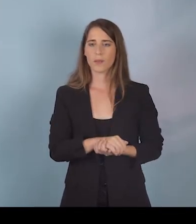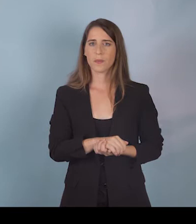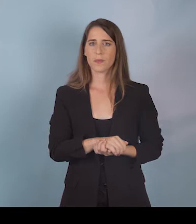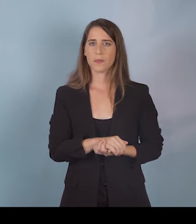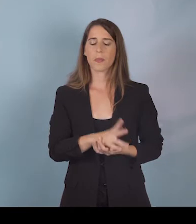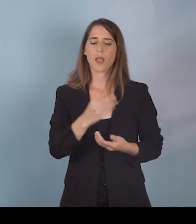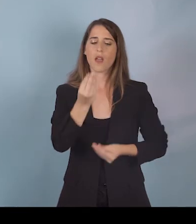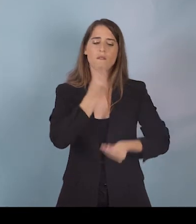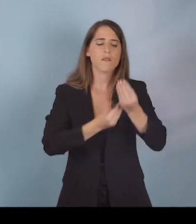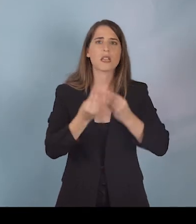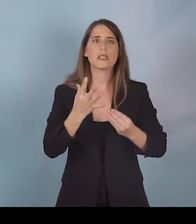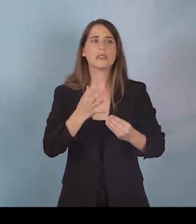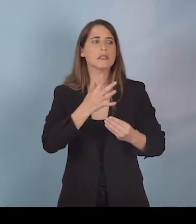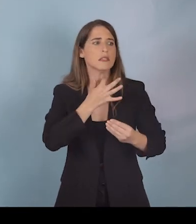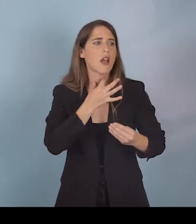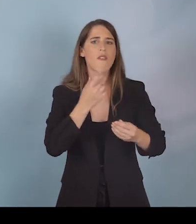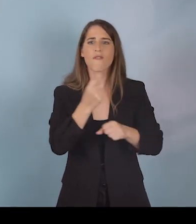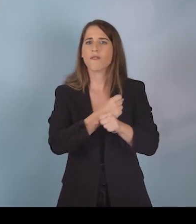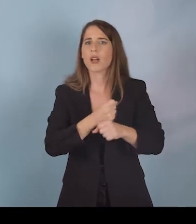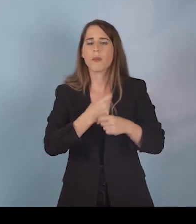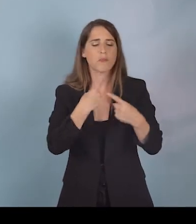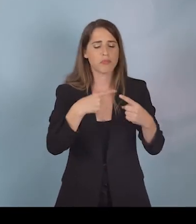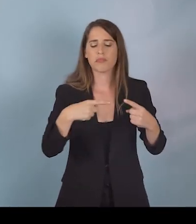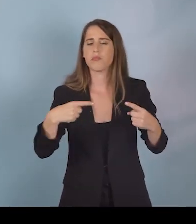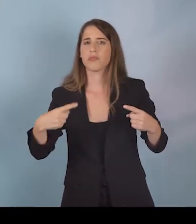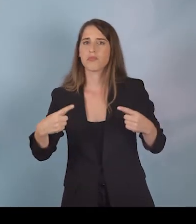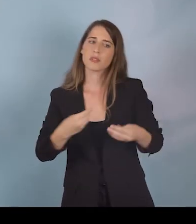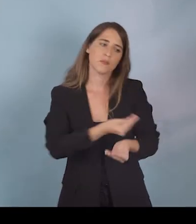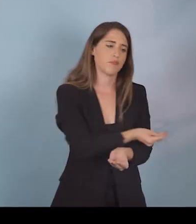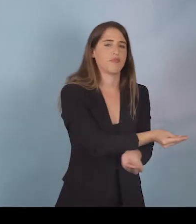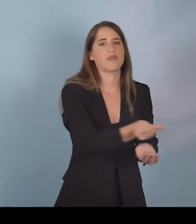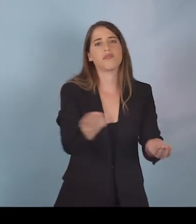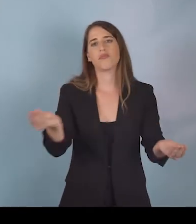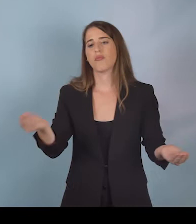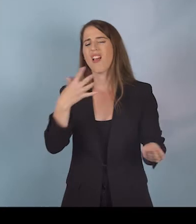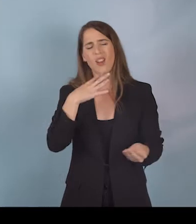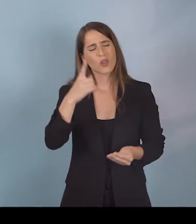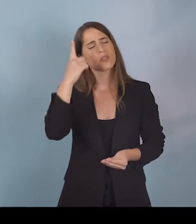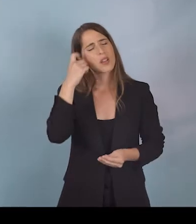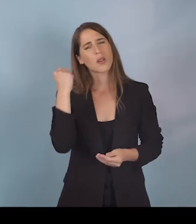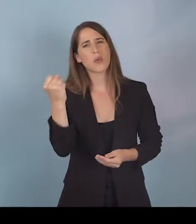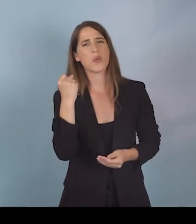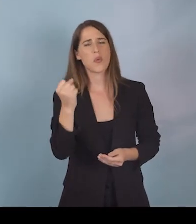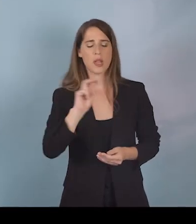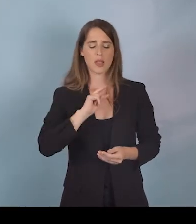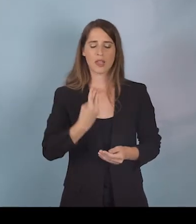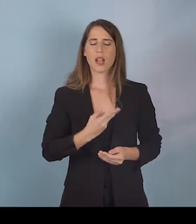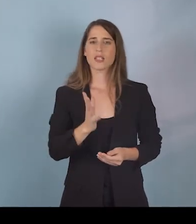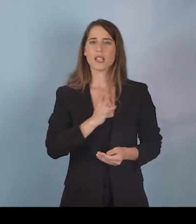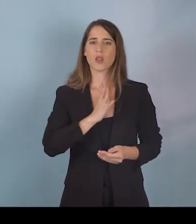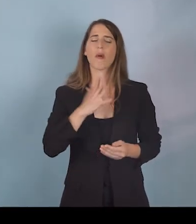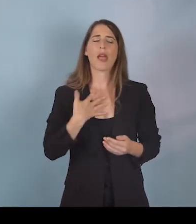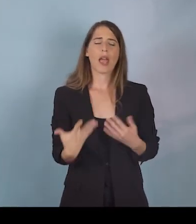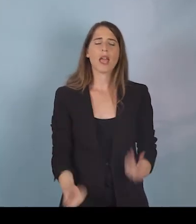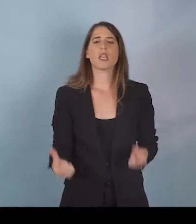με τρόφιμα και είδη πρώτης ανάγκης. Λόγω, όπως πολύ καλά όλες και όλοι γνωρίζετε, οι τρανς άνθρωποι βιώνουμε αποκλεισμό σε